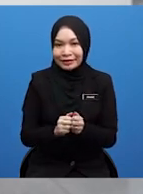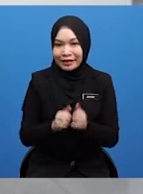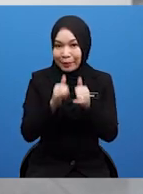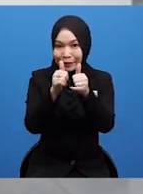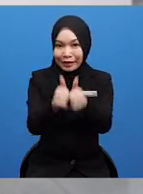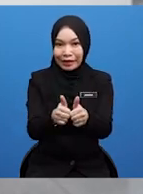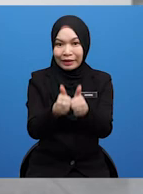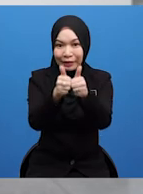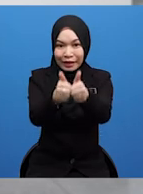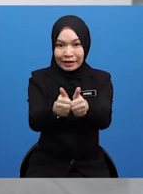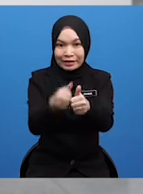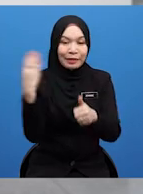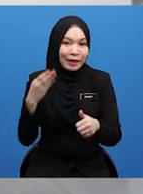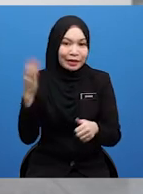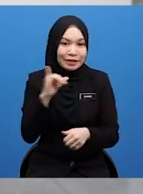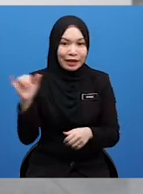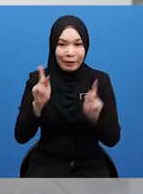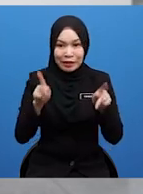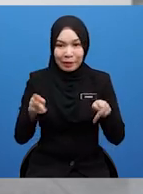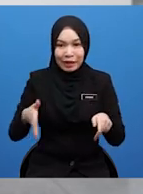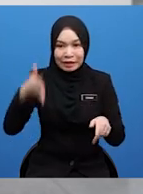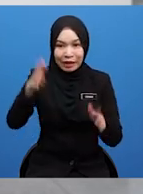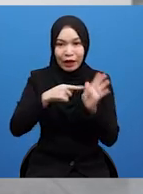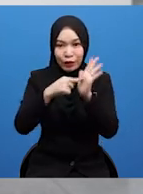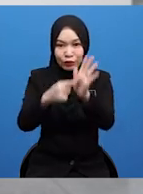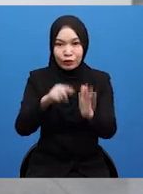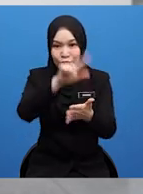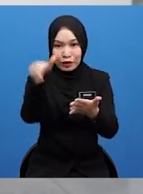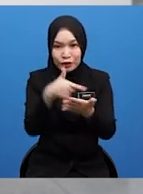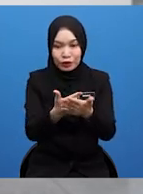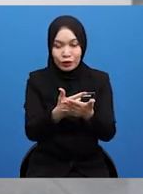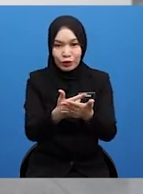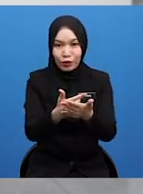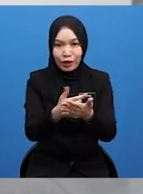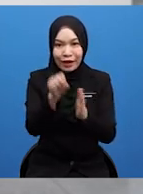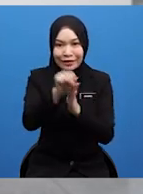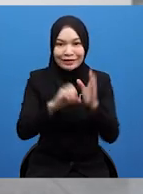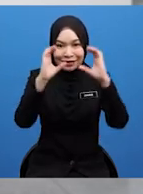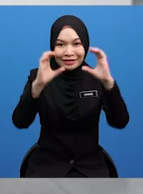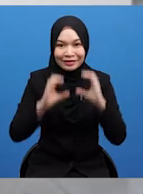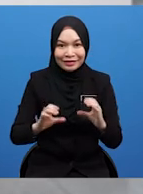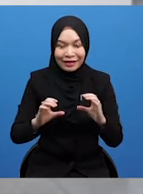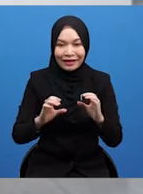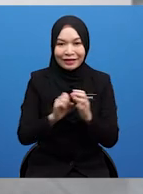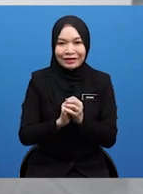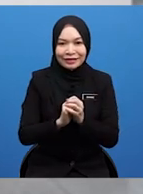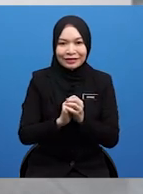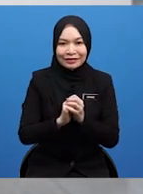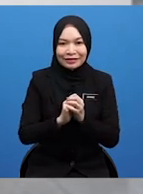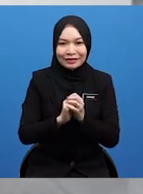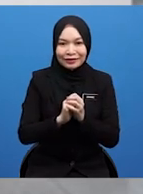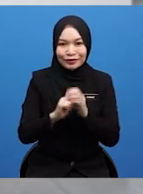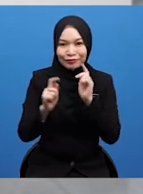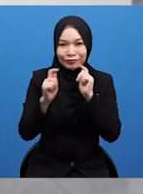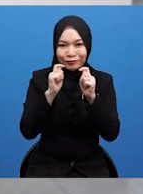selalunya Plaza akan membentangkan keseluruhan Hai hasil karya secara lisan masuknya geometri Terangkan bahwa apa yang